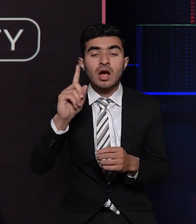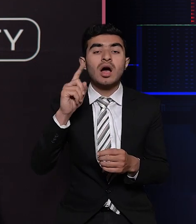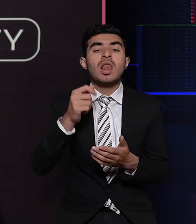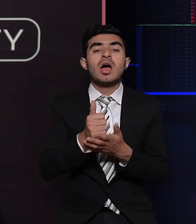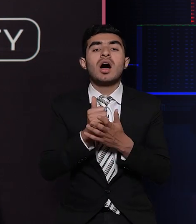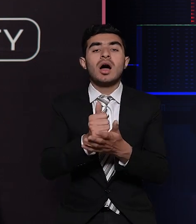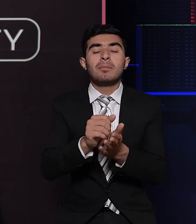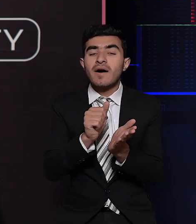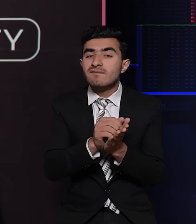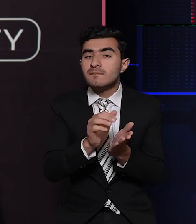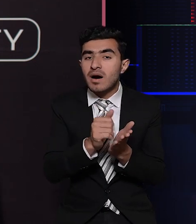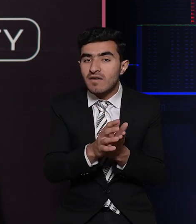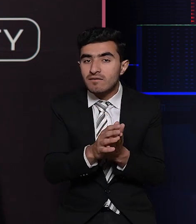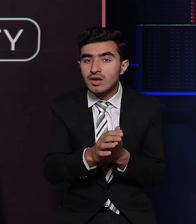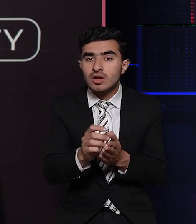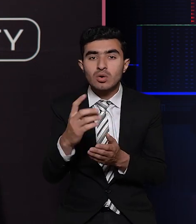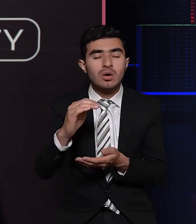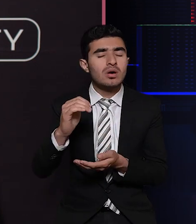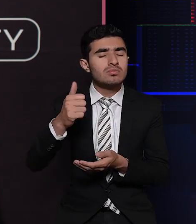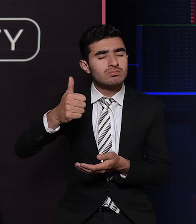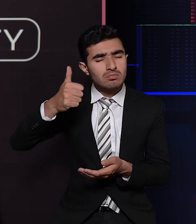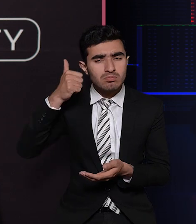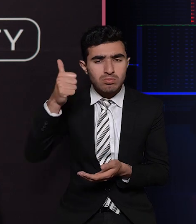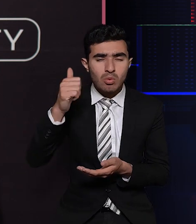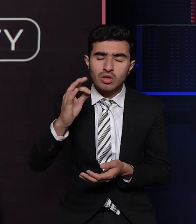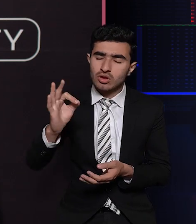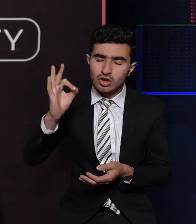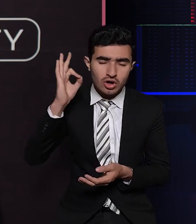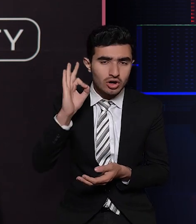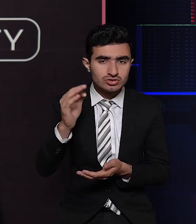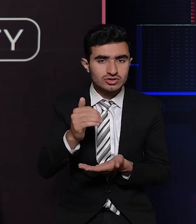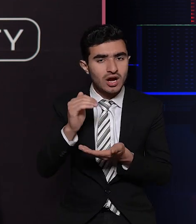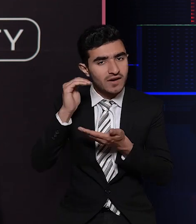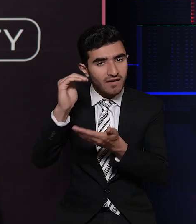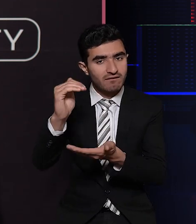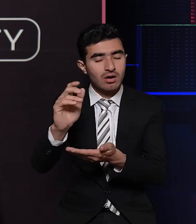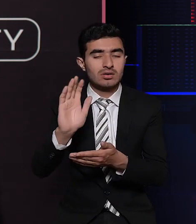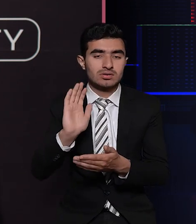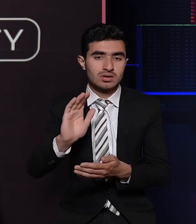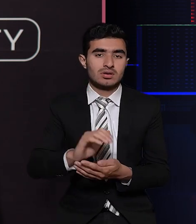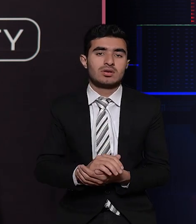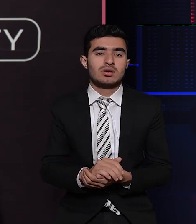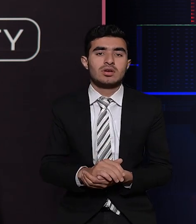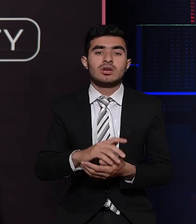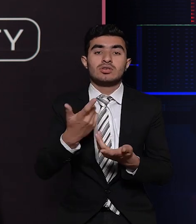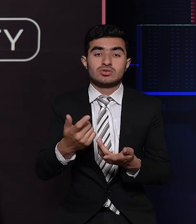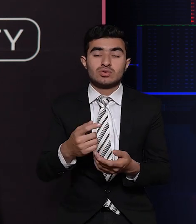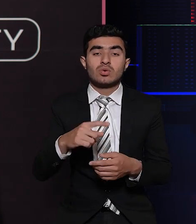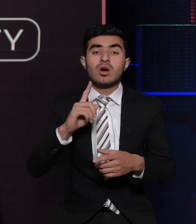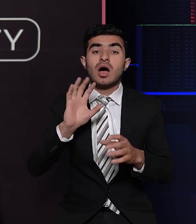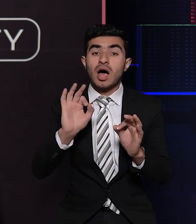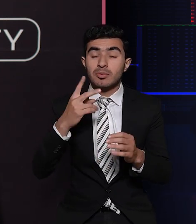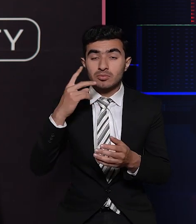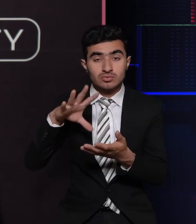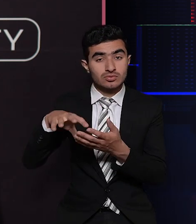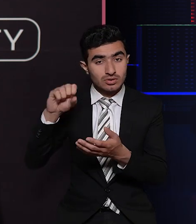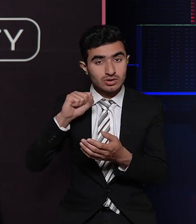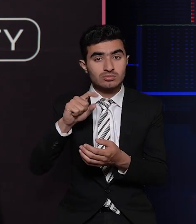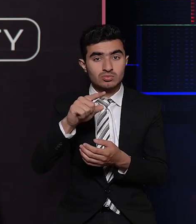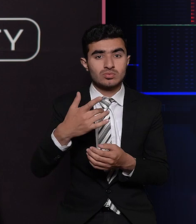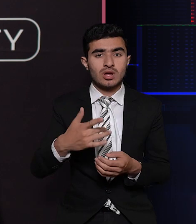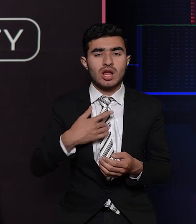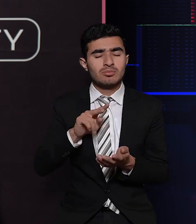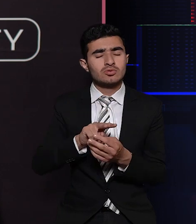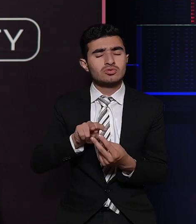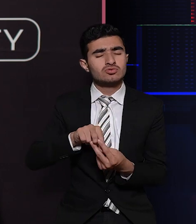مغفرت اور اجر عظیم رکھا ہوا ہے، تو آپ اس اجر عظیم سے فائدہ اٹھائیں، آپ کو سکون ملے گا، روحانی سکون ملے